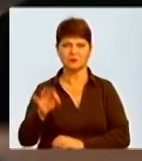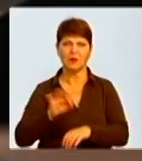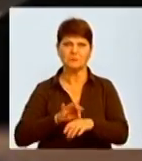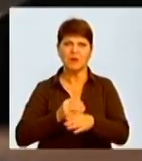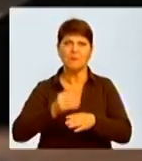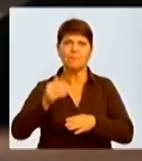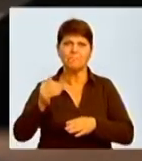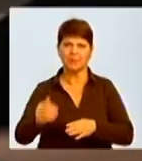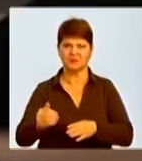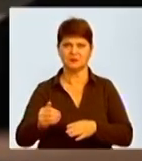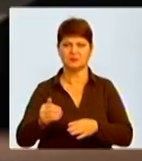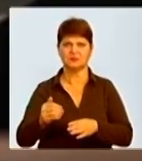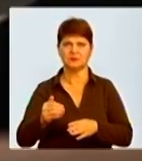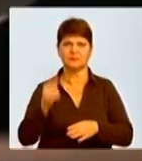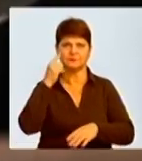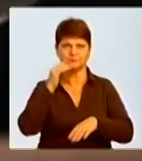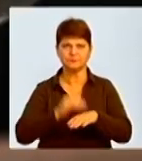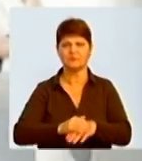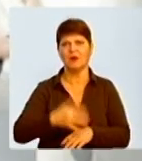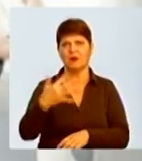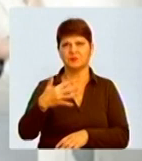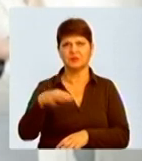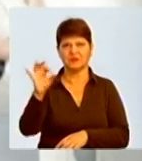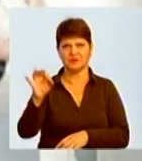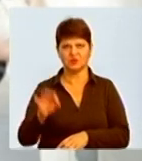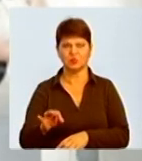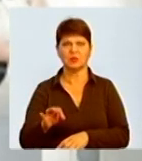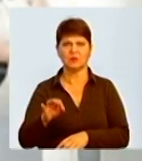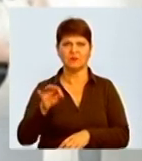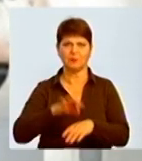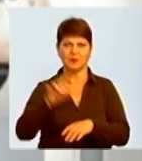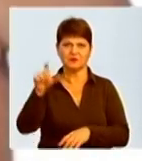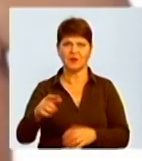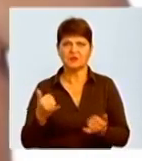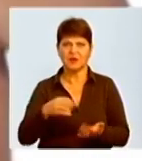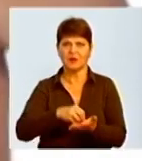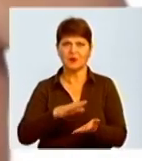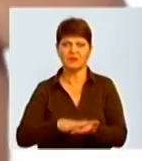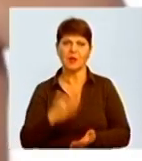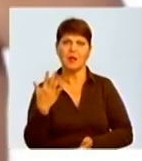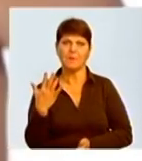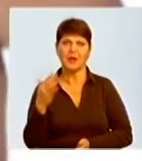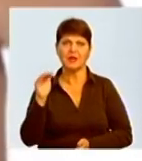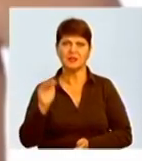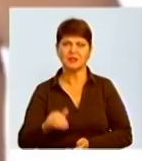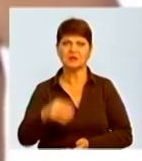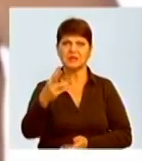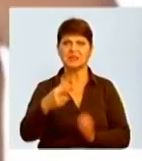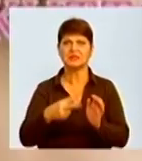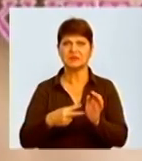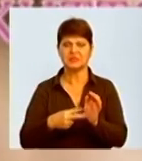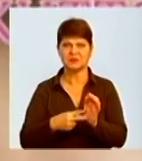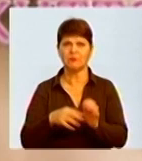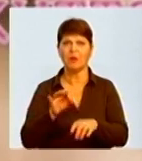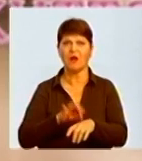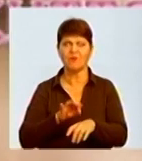стадіях виявляють у 5% пацієнтів. Наразі в області на обліку перебуває 5937 хворих на онкопатологію